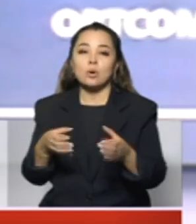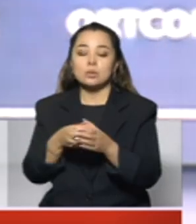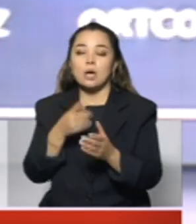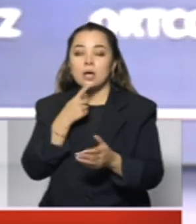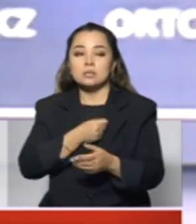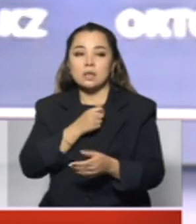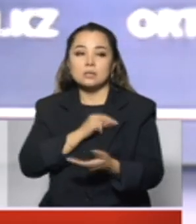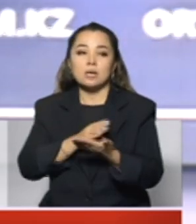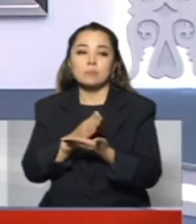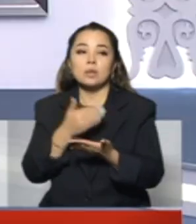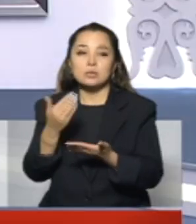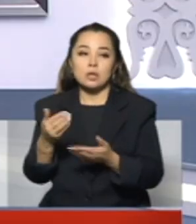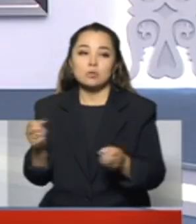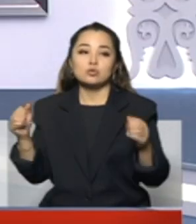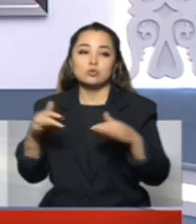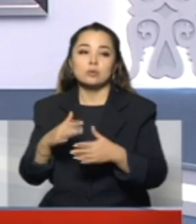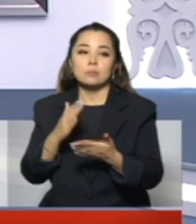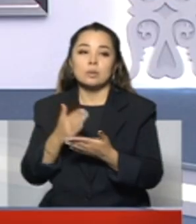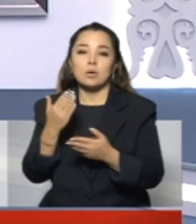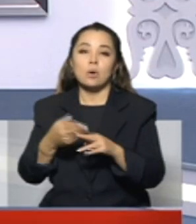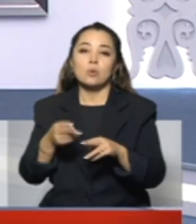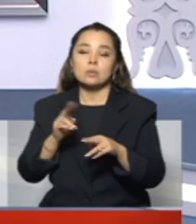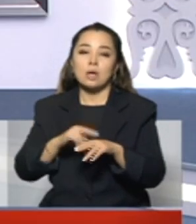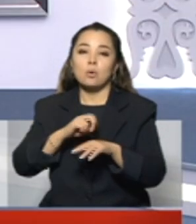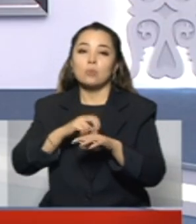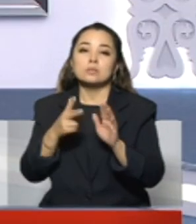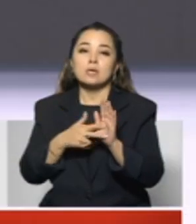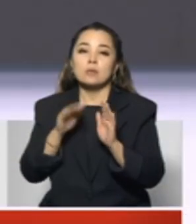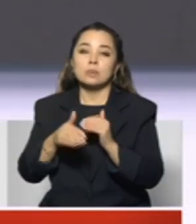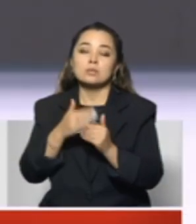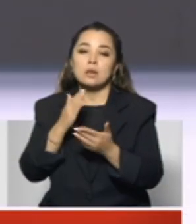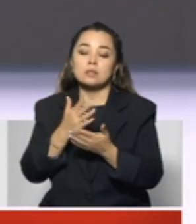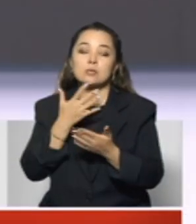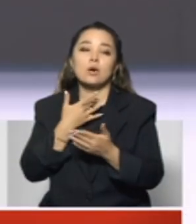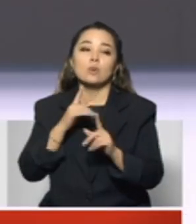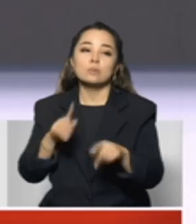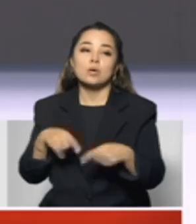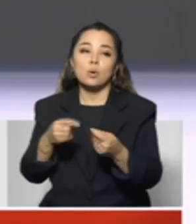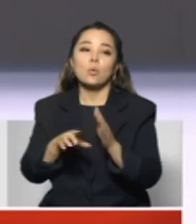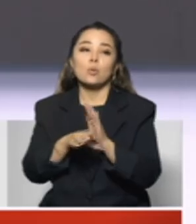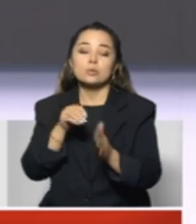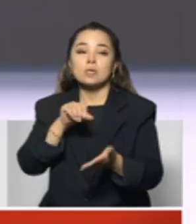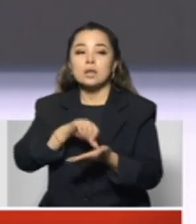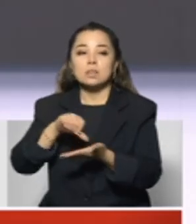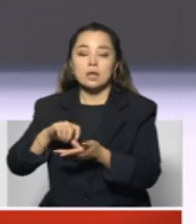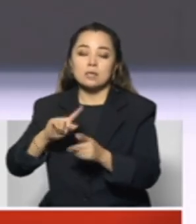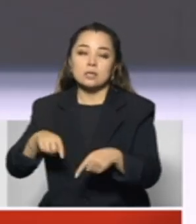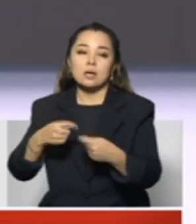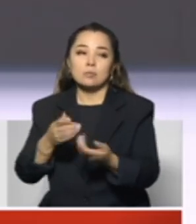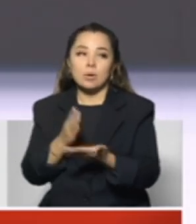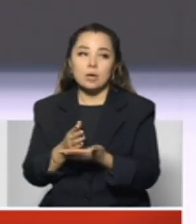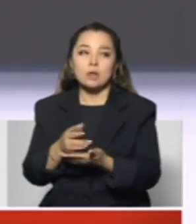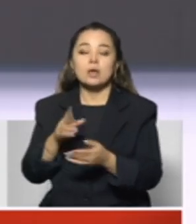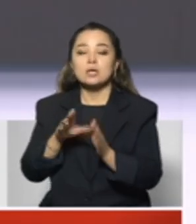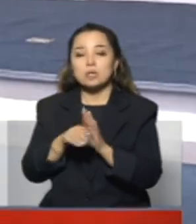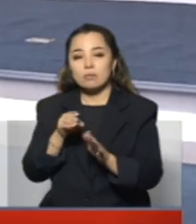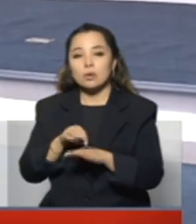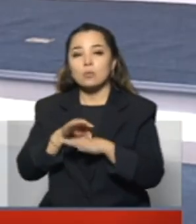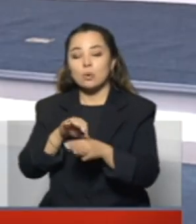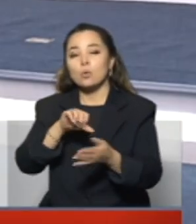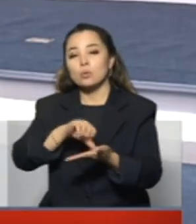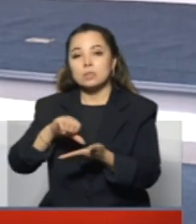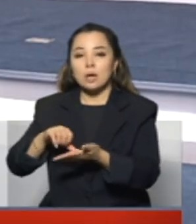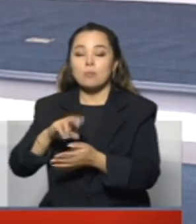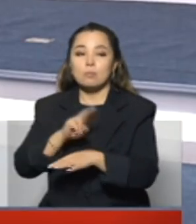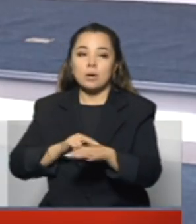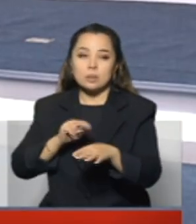әскери қызметшілері жұмылдырылды. Оның 18 мыңы тек дауыс беру учаскелерінде жұмыс істеді. Референдум учаскелері тәулік